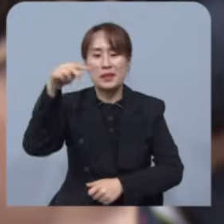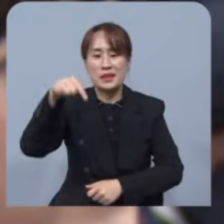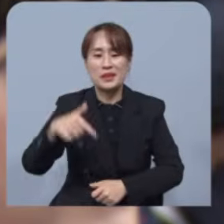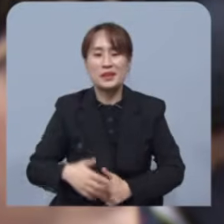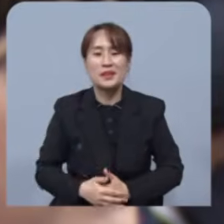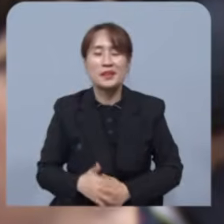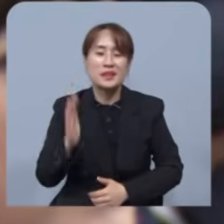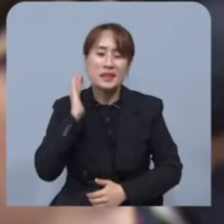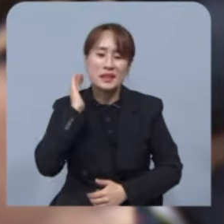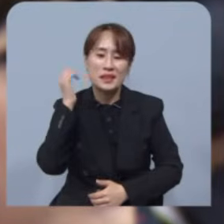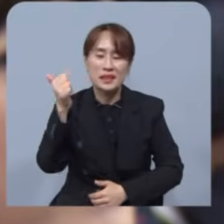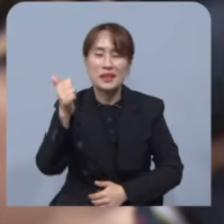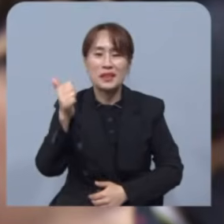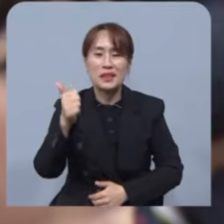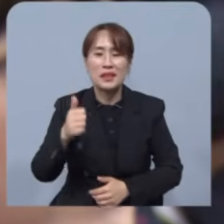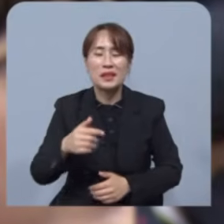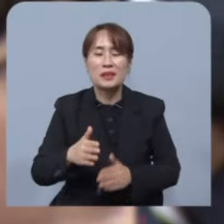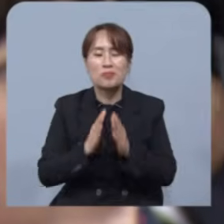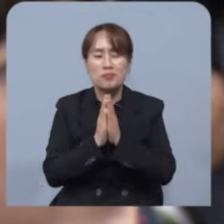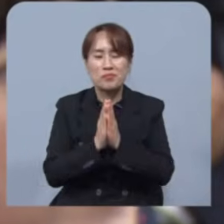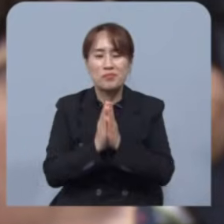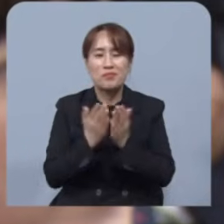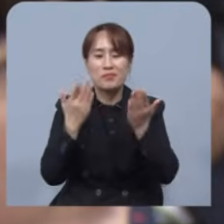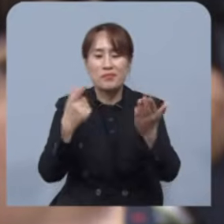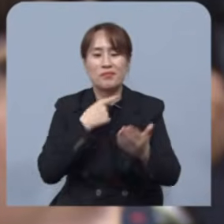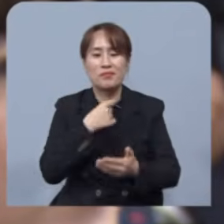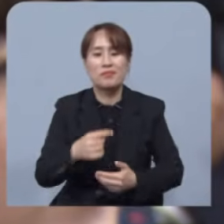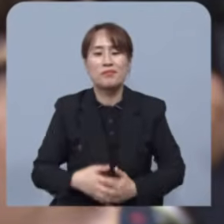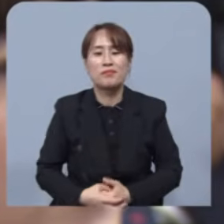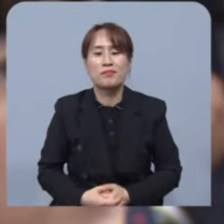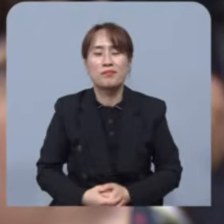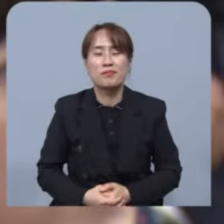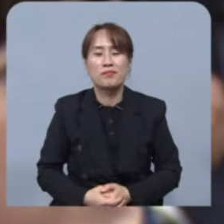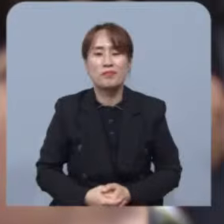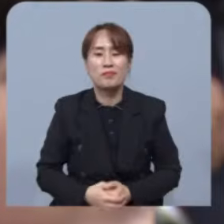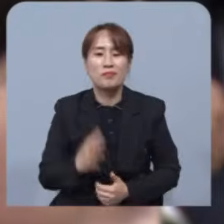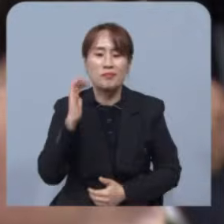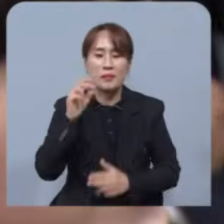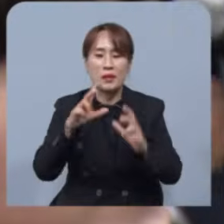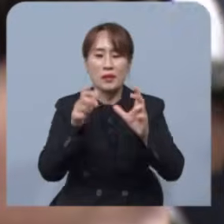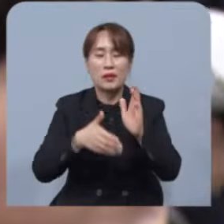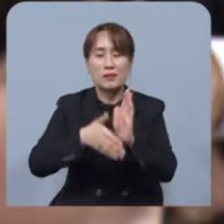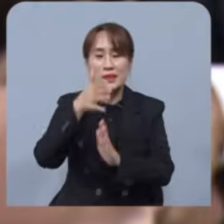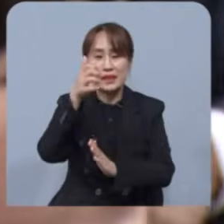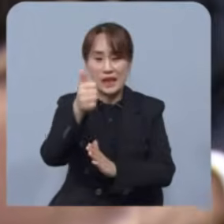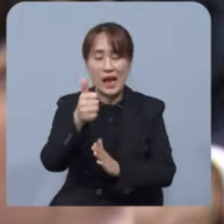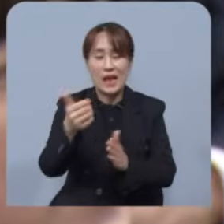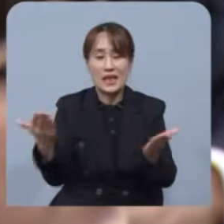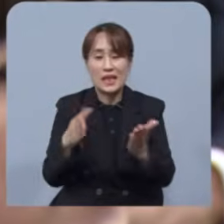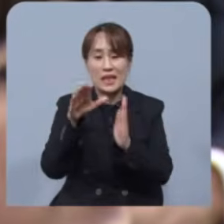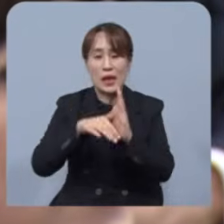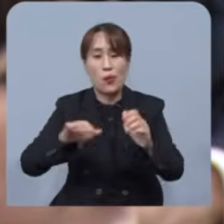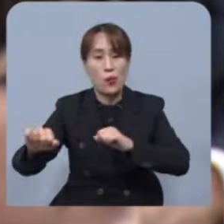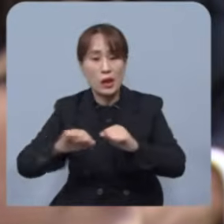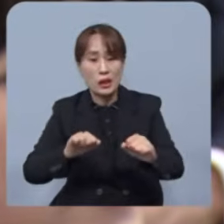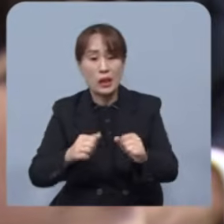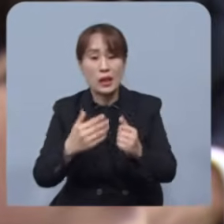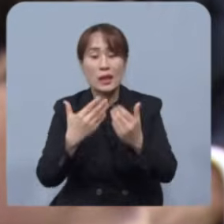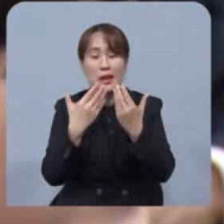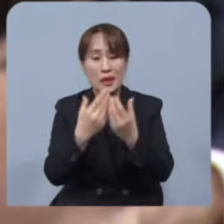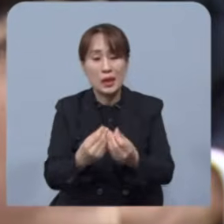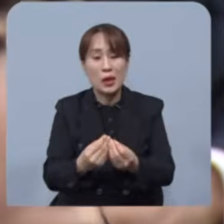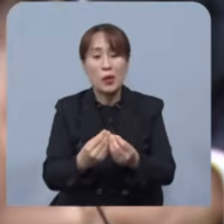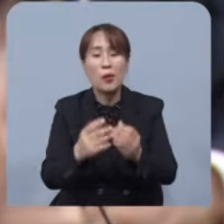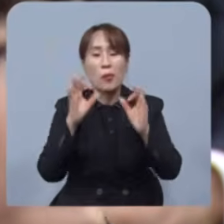우선 대통령님께 간곡히 이제 대통령님께서 성남 시절에 활동하신 거에